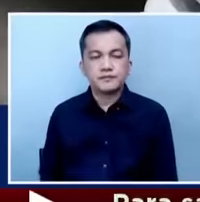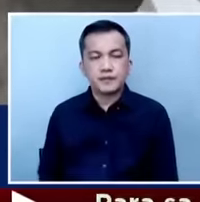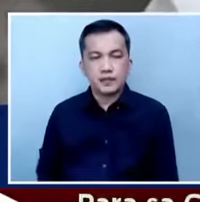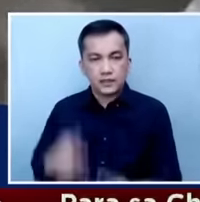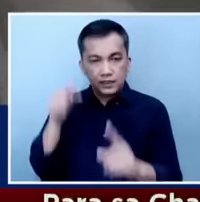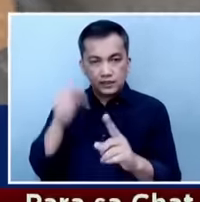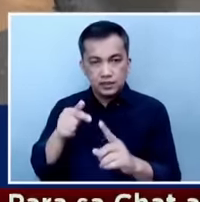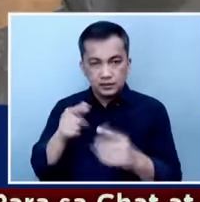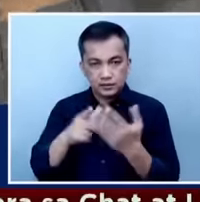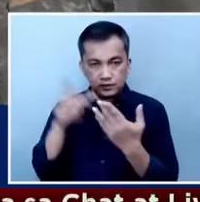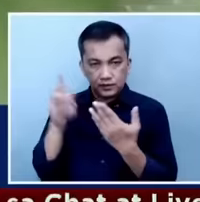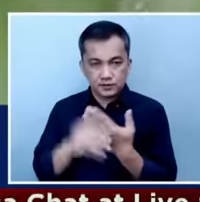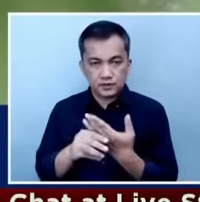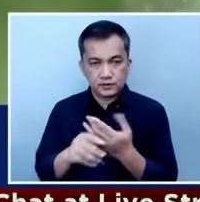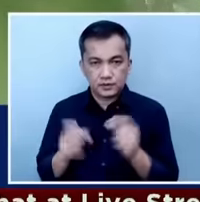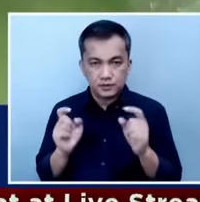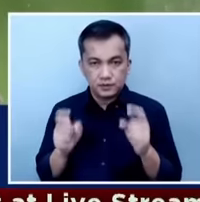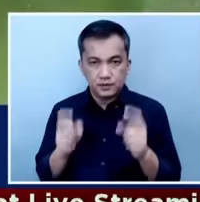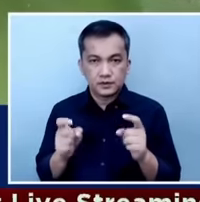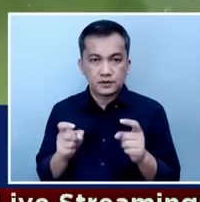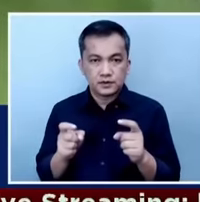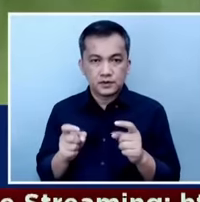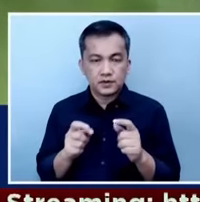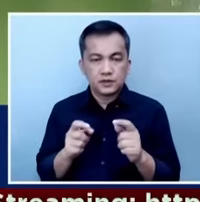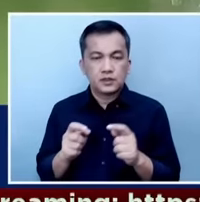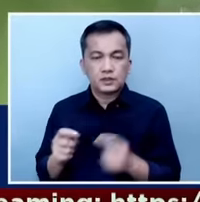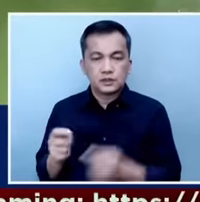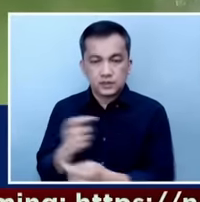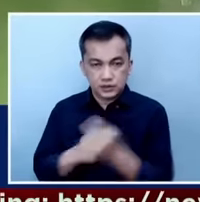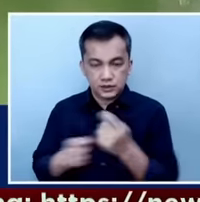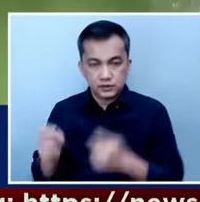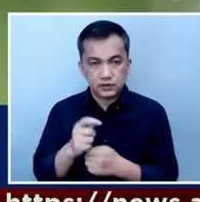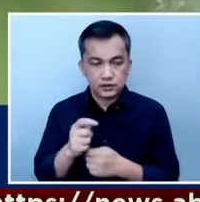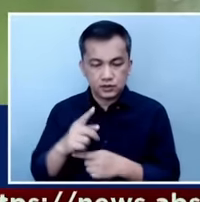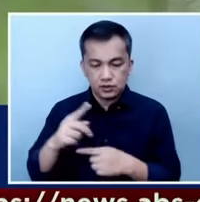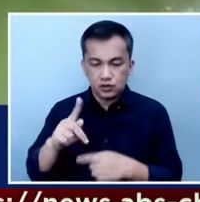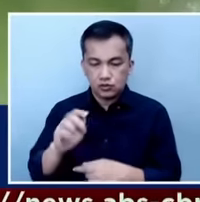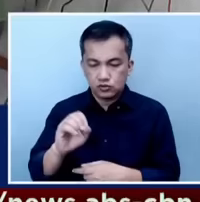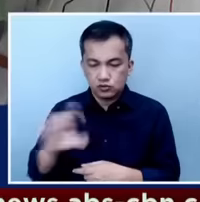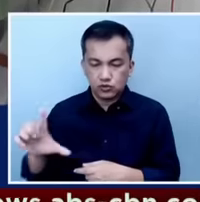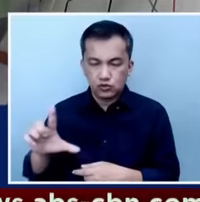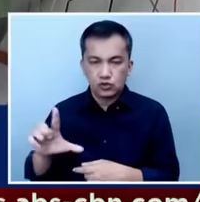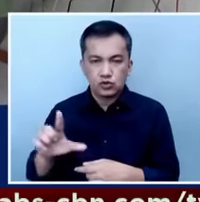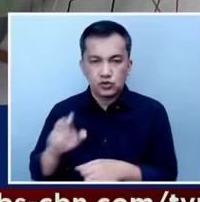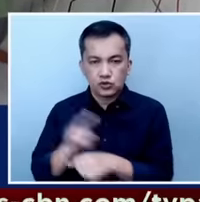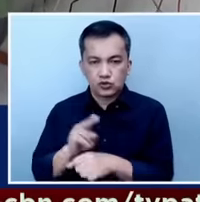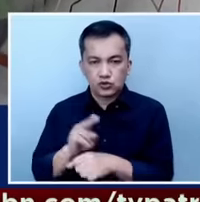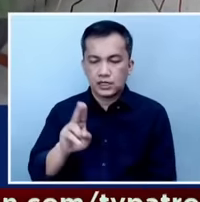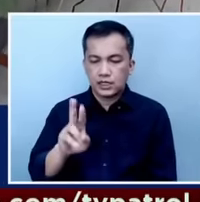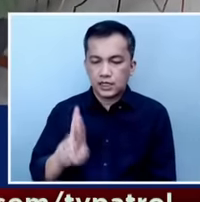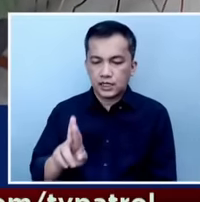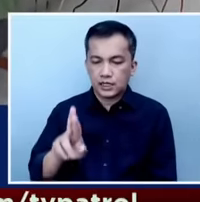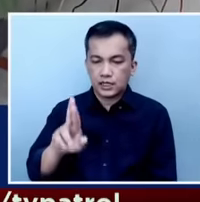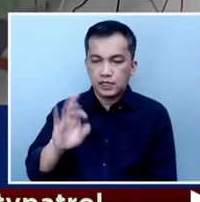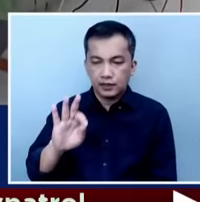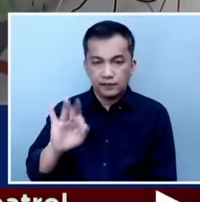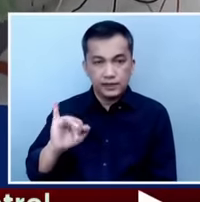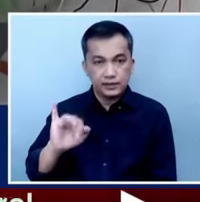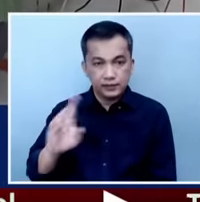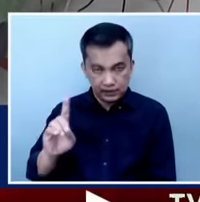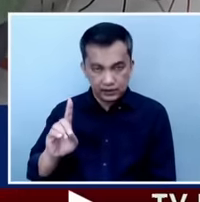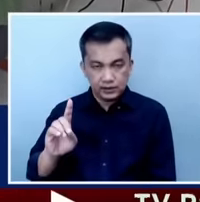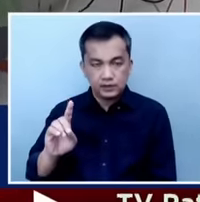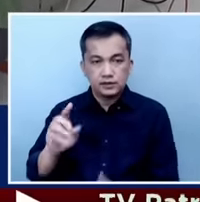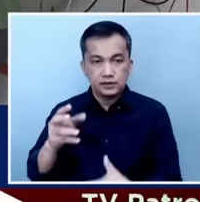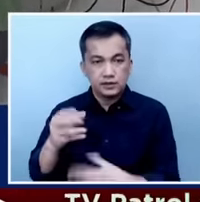programa na mapabilis ang mga transaksyon sa mga toll gamit ang RFID. Dagdag ni Corpus,